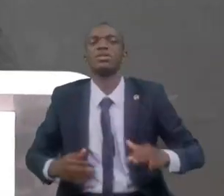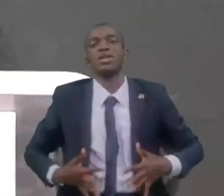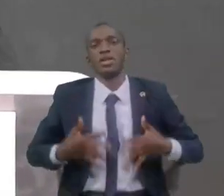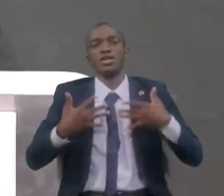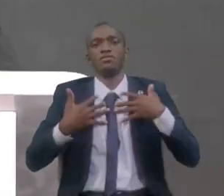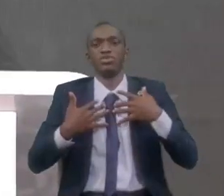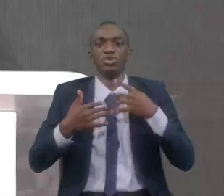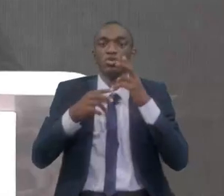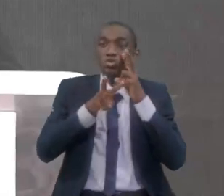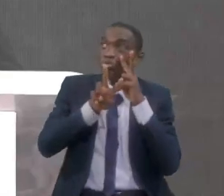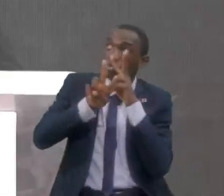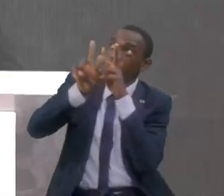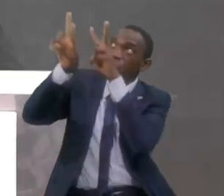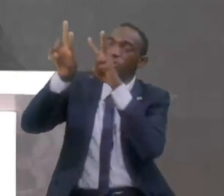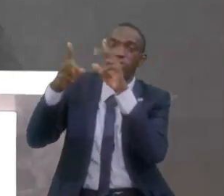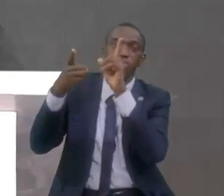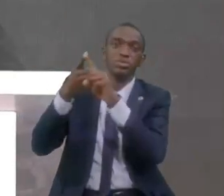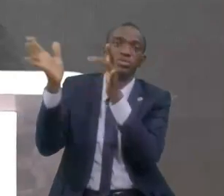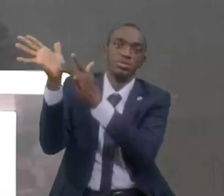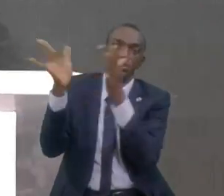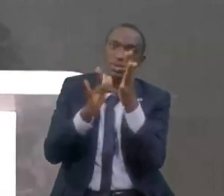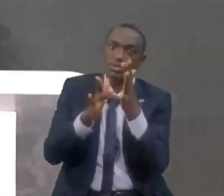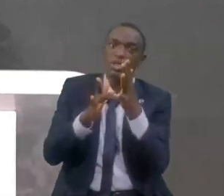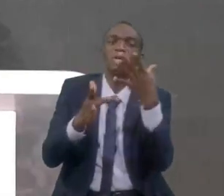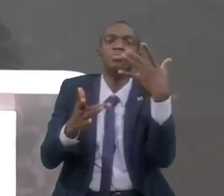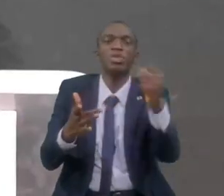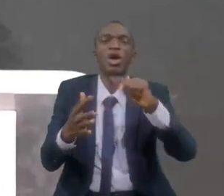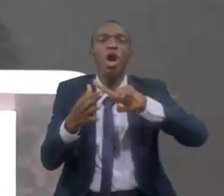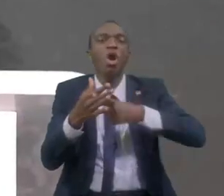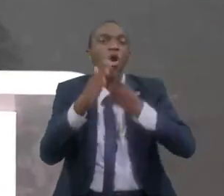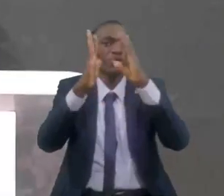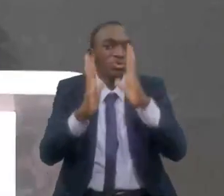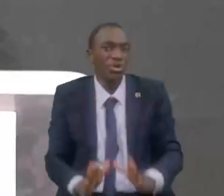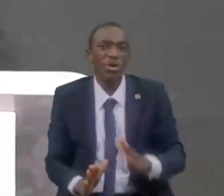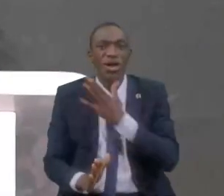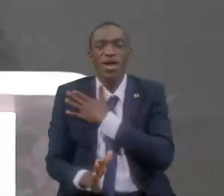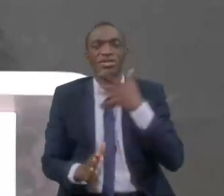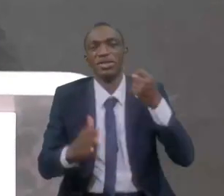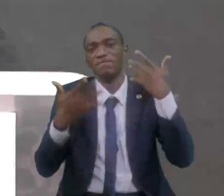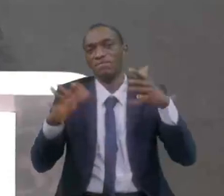sur Jésus, le chef et le consommateur